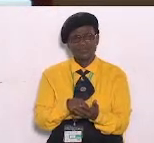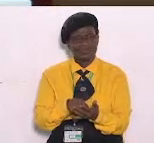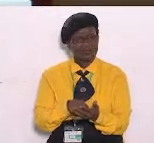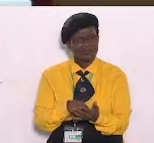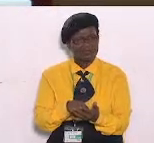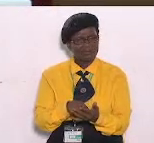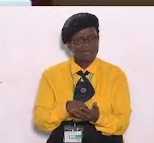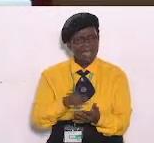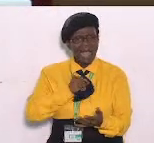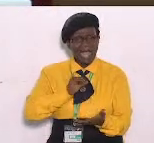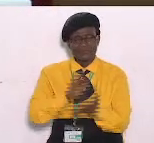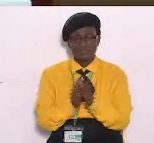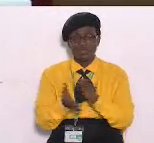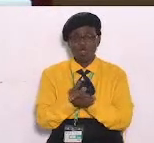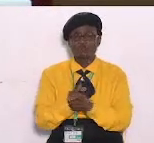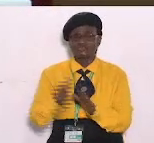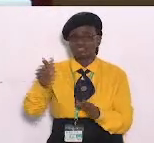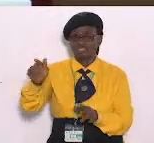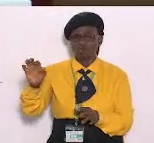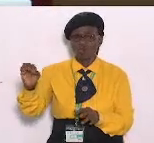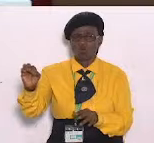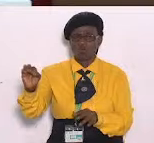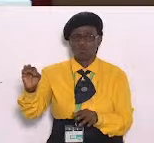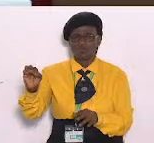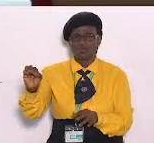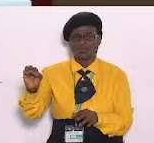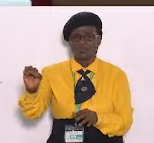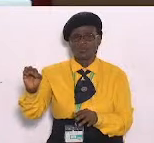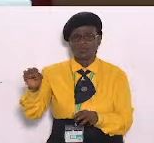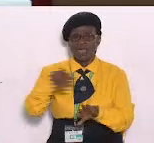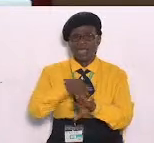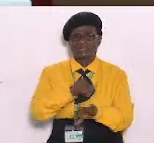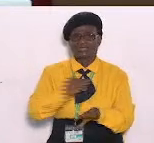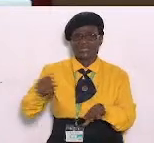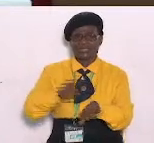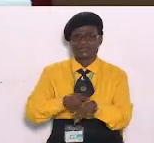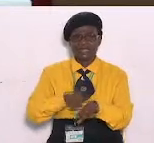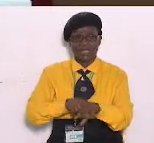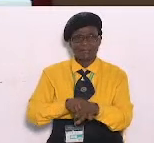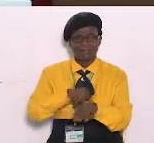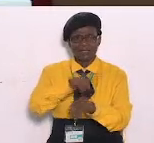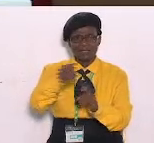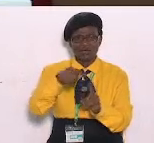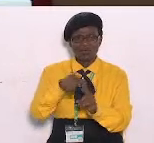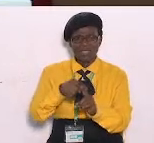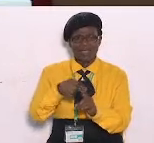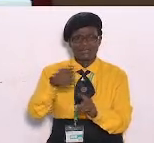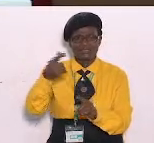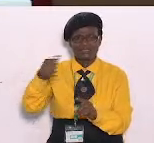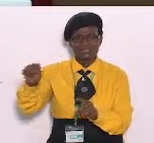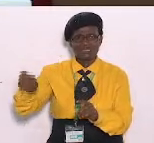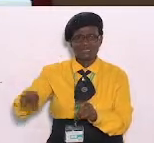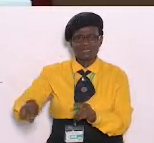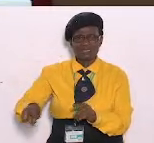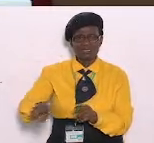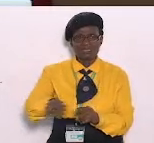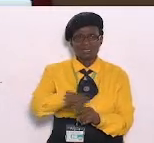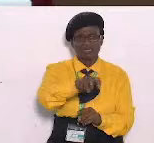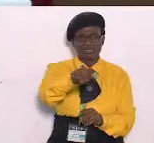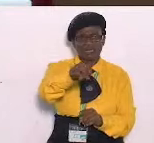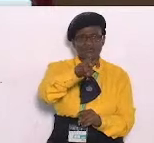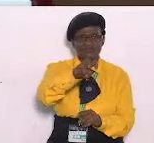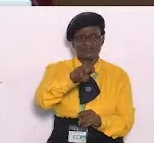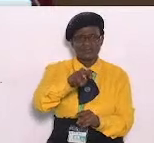cahier j'étais devenu surintendant général au moment où l'église